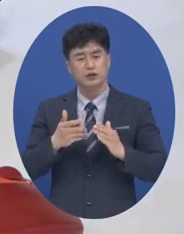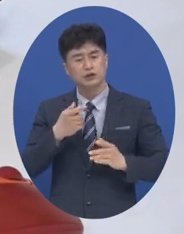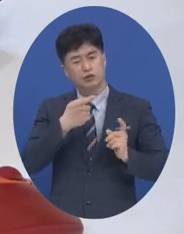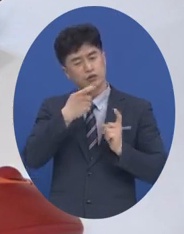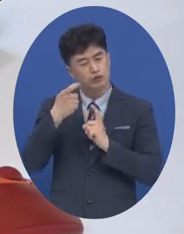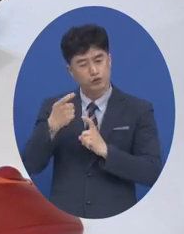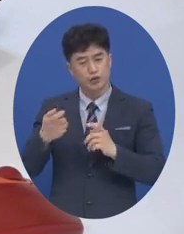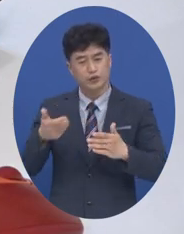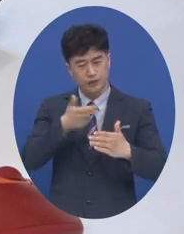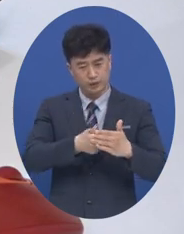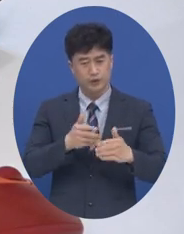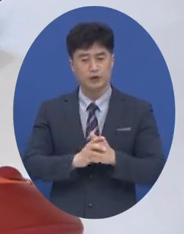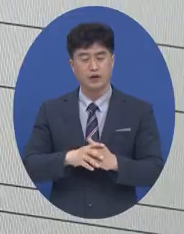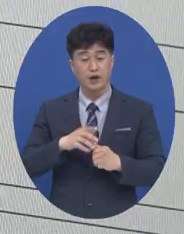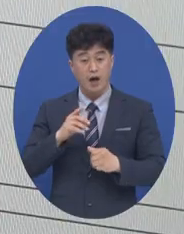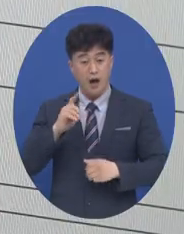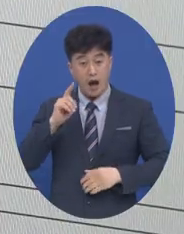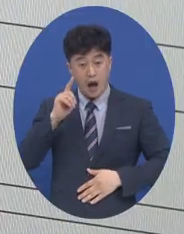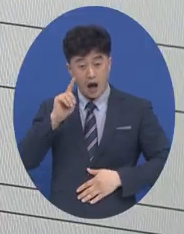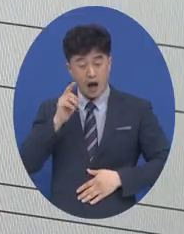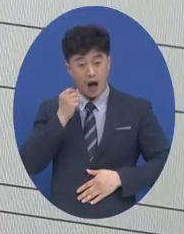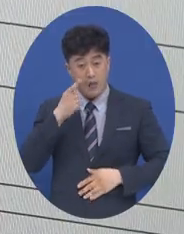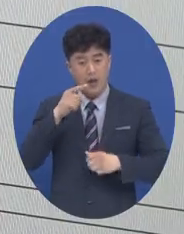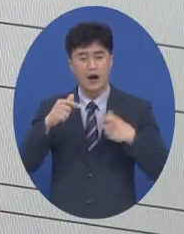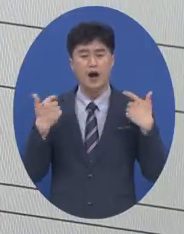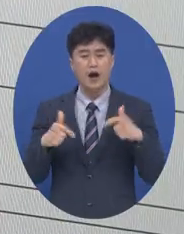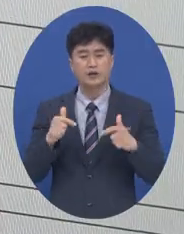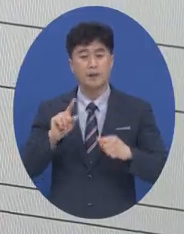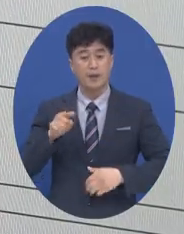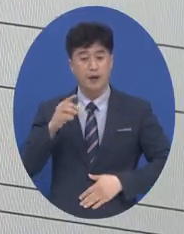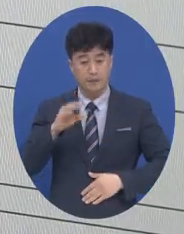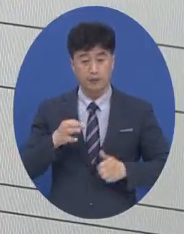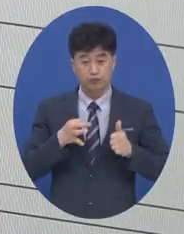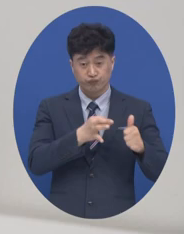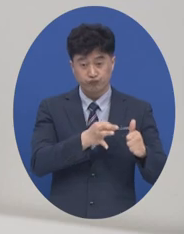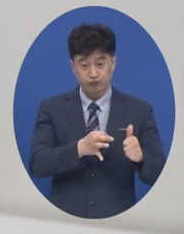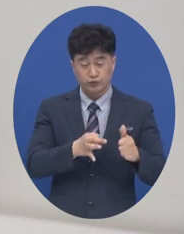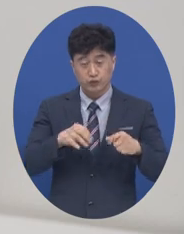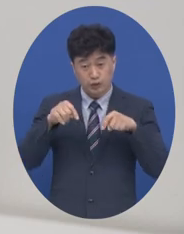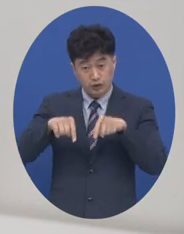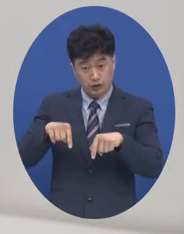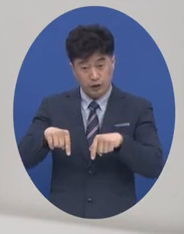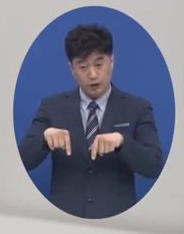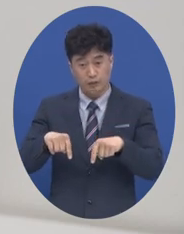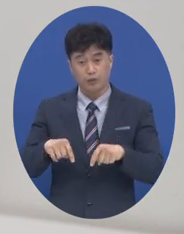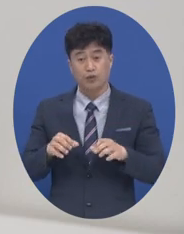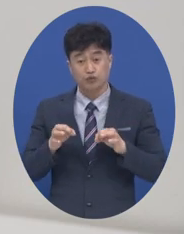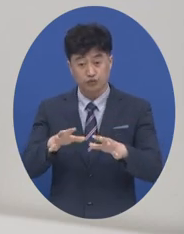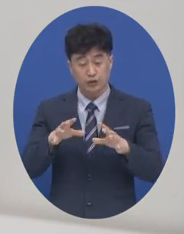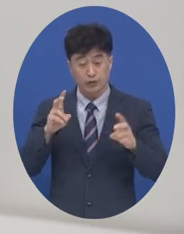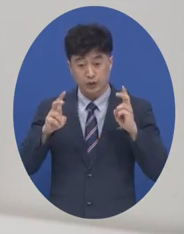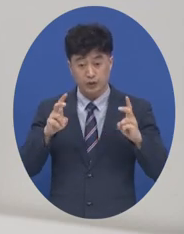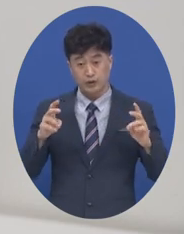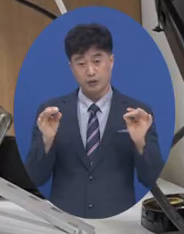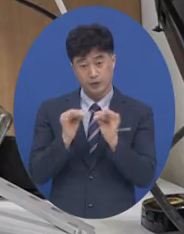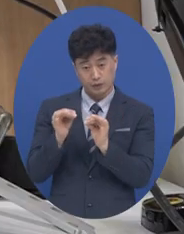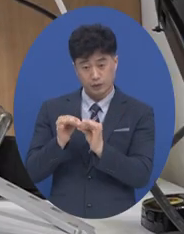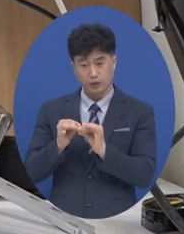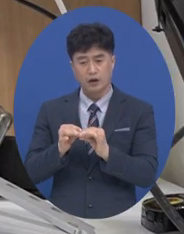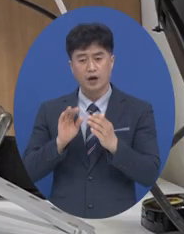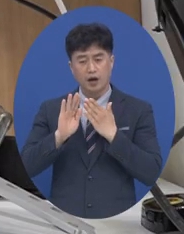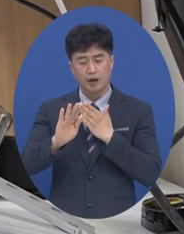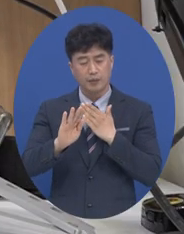씁니다 다달이 100만원의 창작 지원 뜻과 시나리오의 필요한 전문가 잠은 투자배급사 와 비즈니스 매칭 등을 활용해